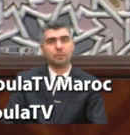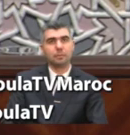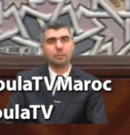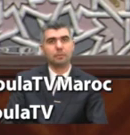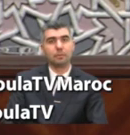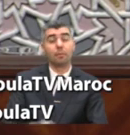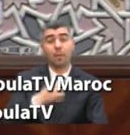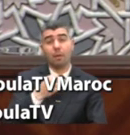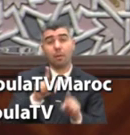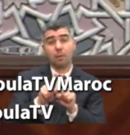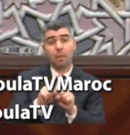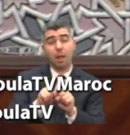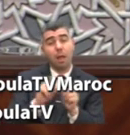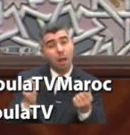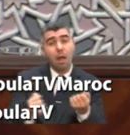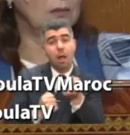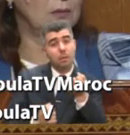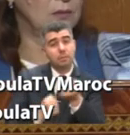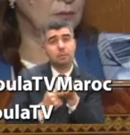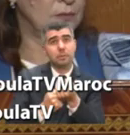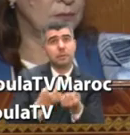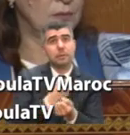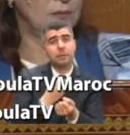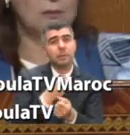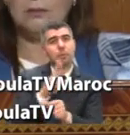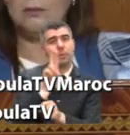عن جودة الخدمات الاستشفائية سيد الوزير نسائلكم.